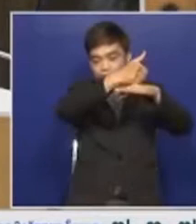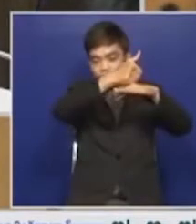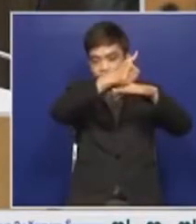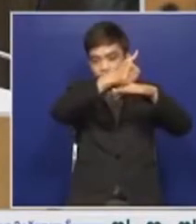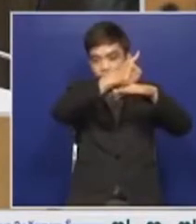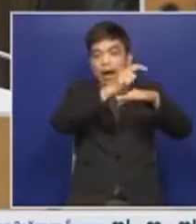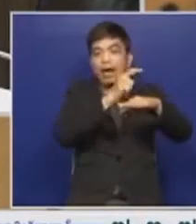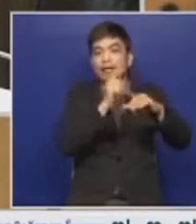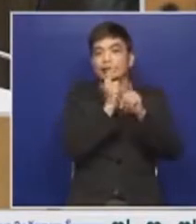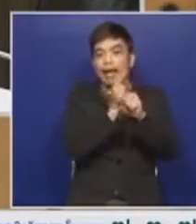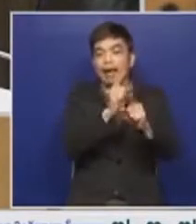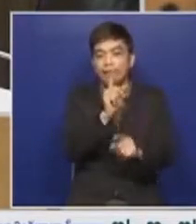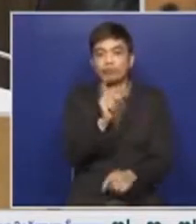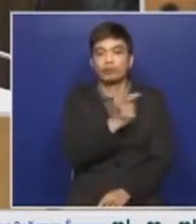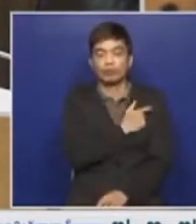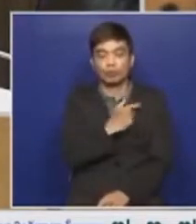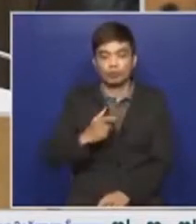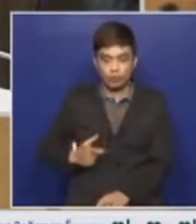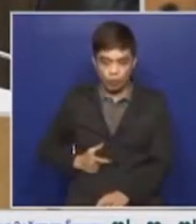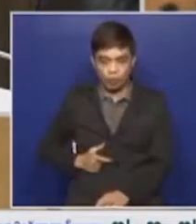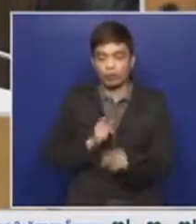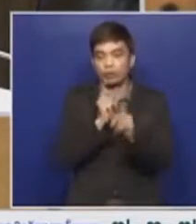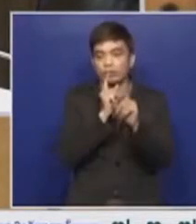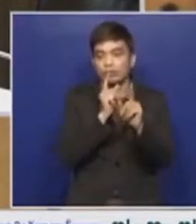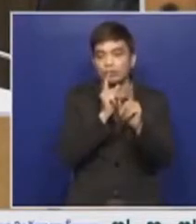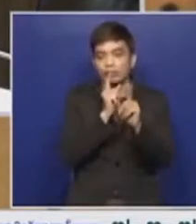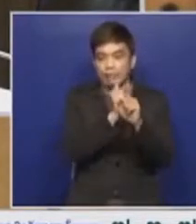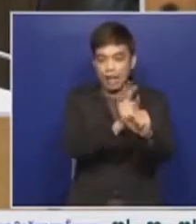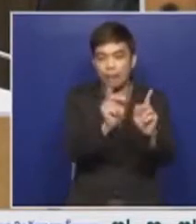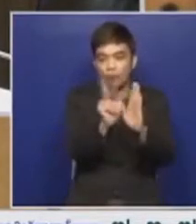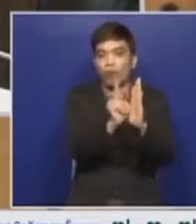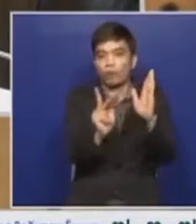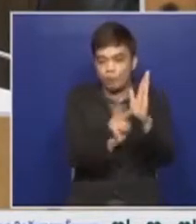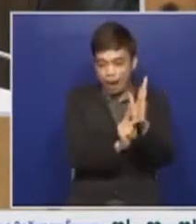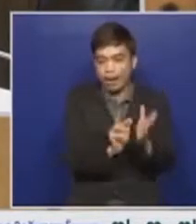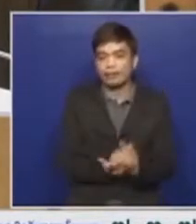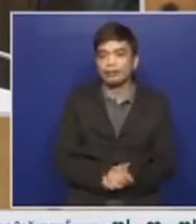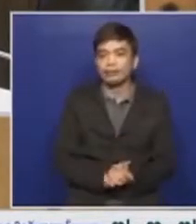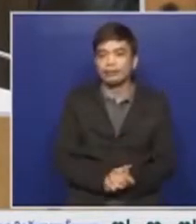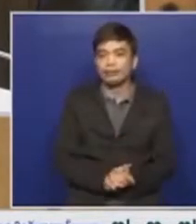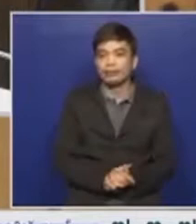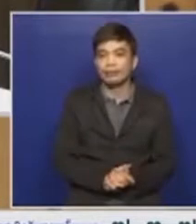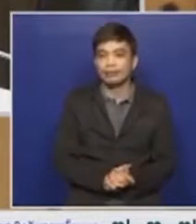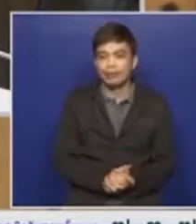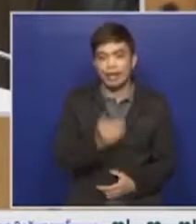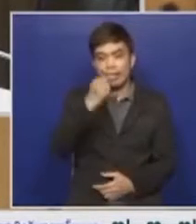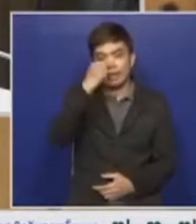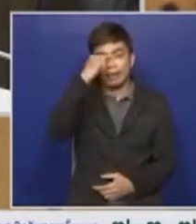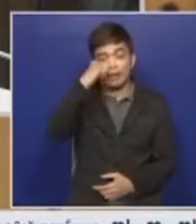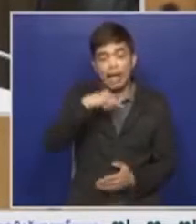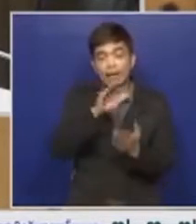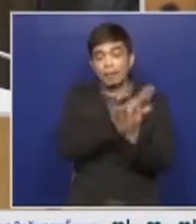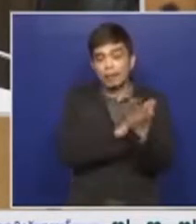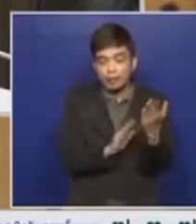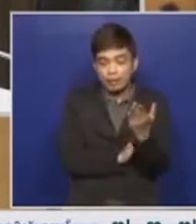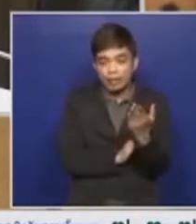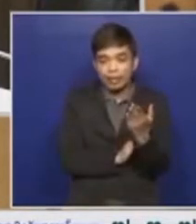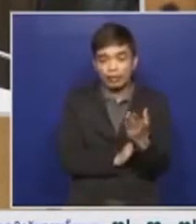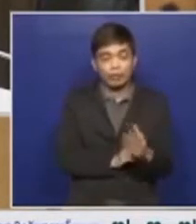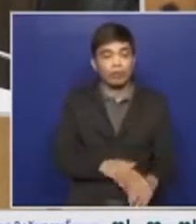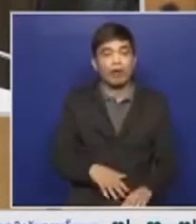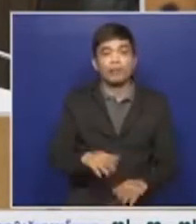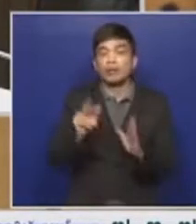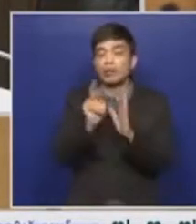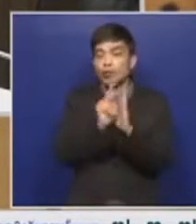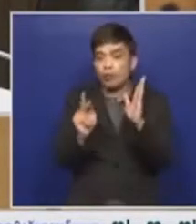จริงหลายท่านได้ยินและอาจจะสงสัยว่าแล้วประเทศของเราไม่ได้มีระบอบประชาธิปไตยที่พระมหา